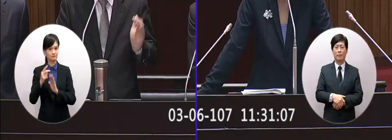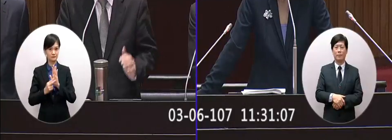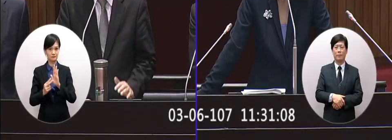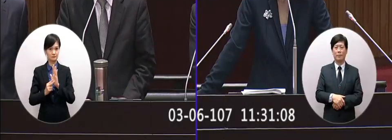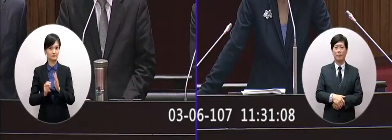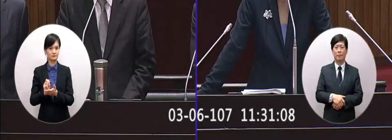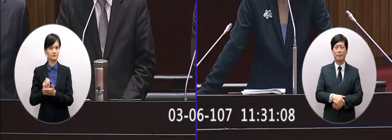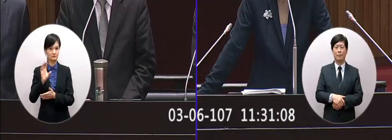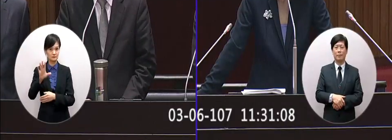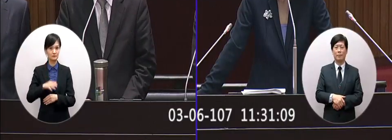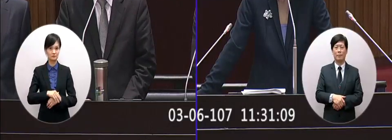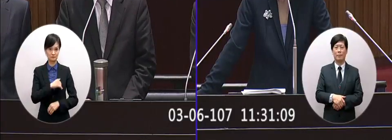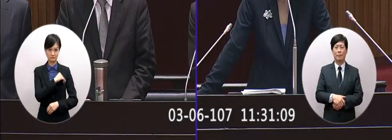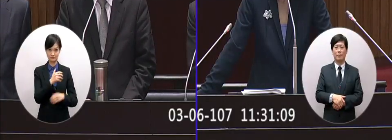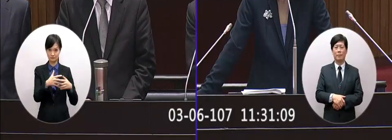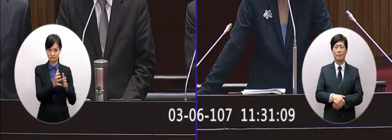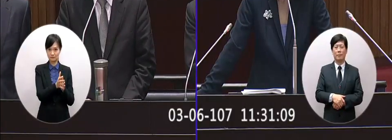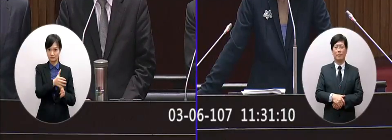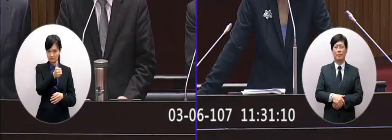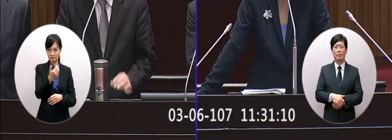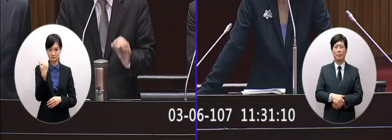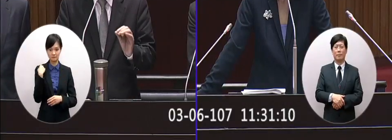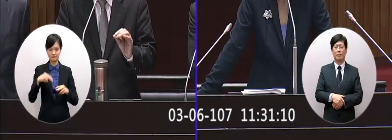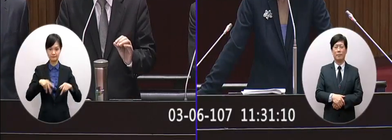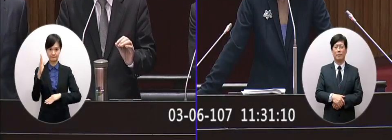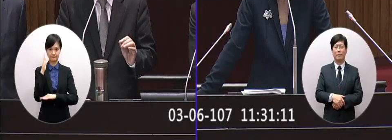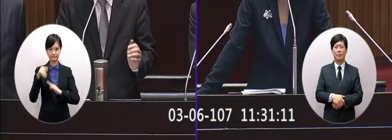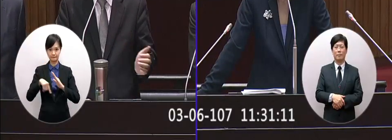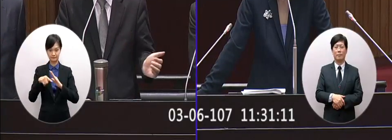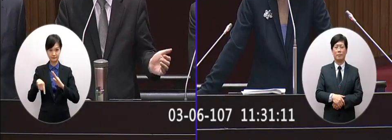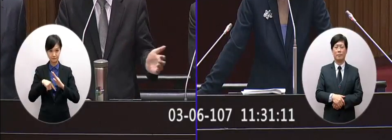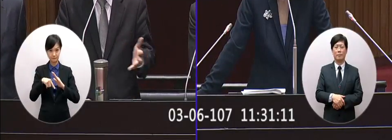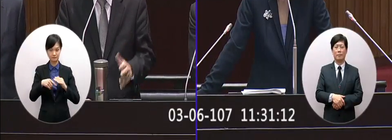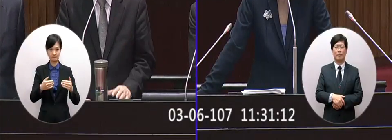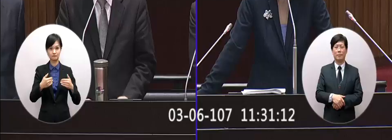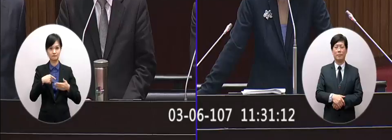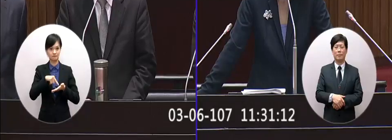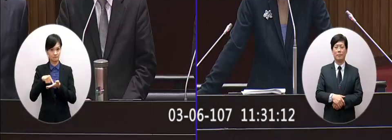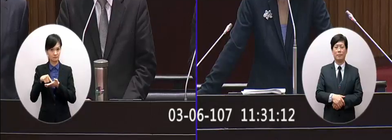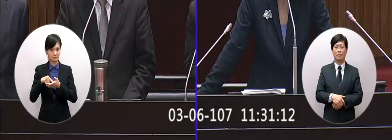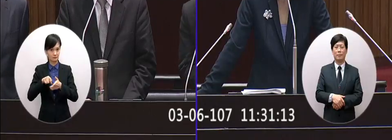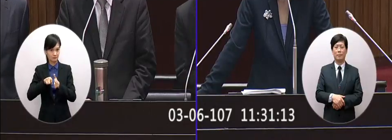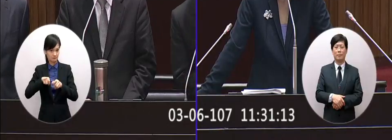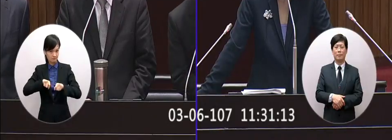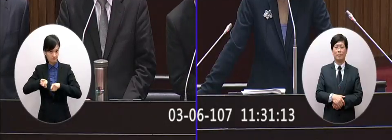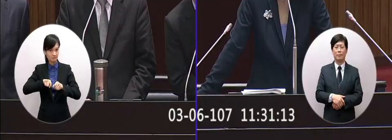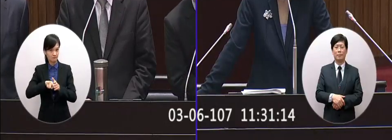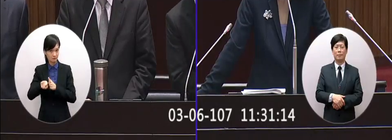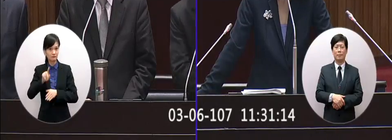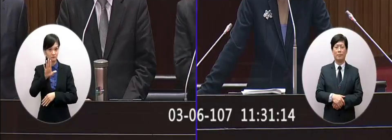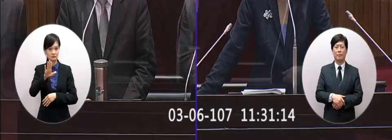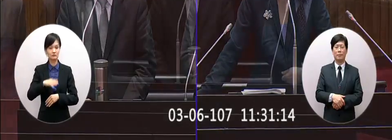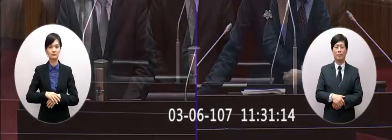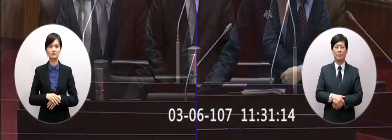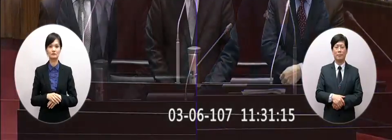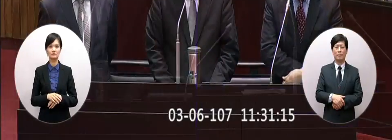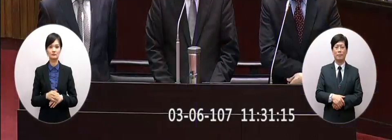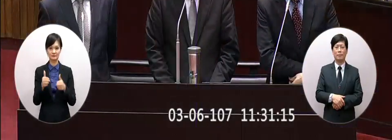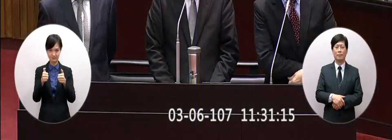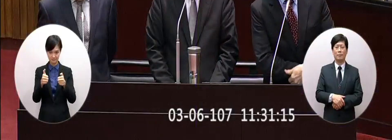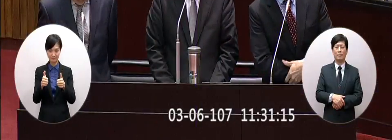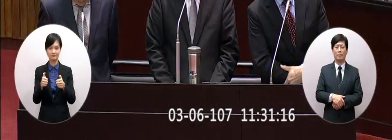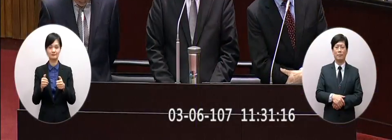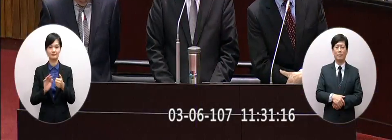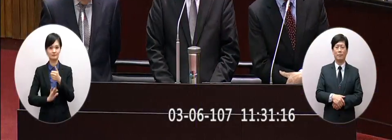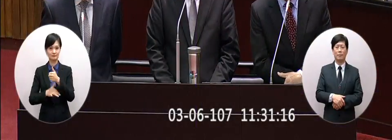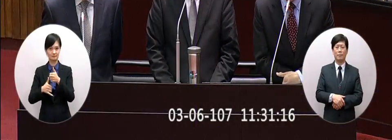这件事情。邱部长已经有向行政院提出专案、我请他来跟你说明一下。 谢谢委员的关心、我们首先